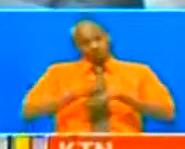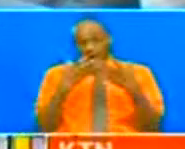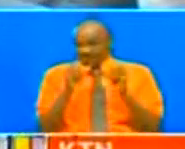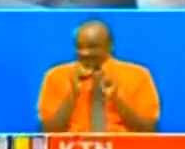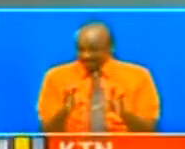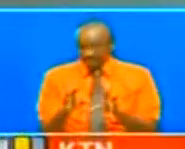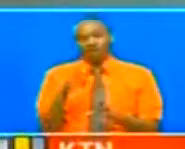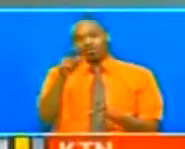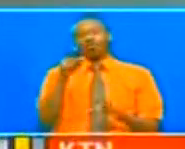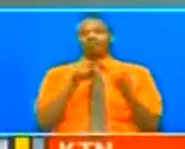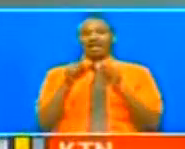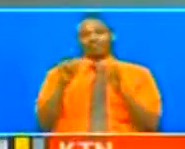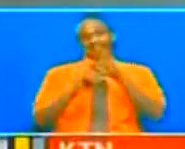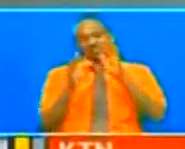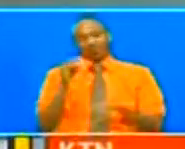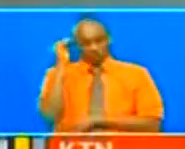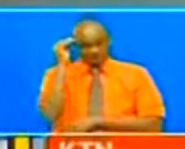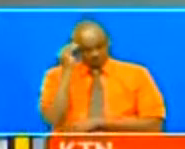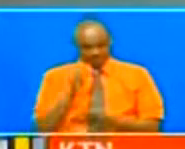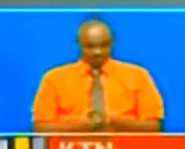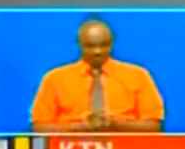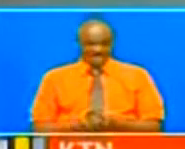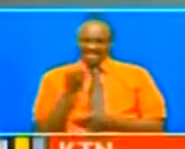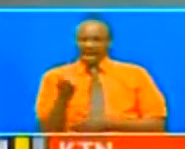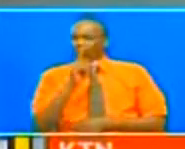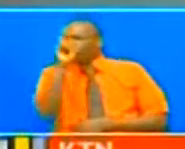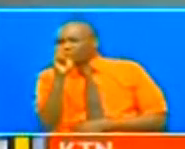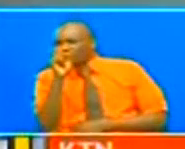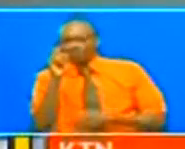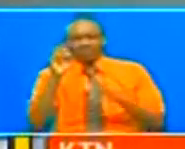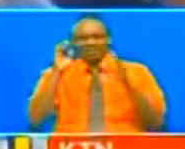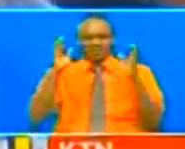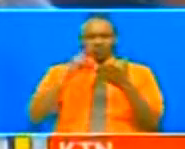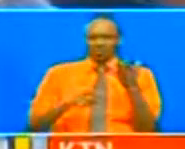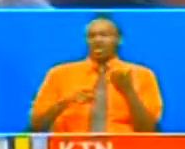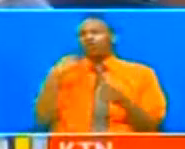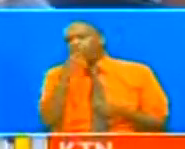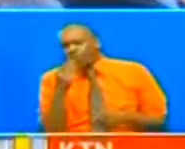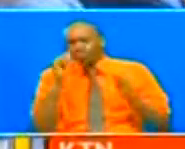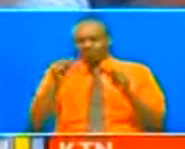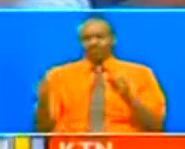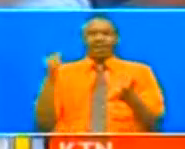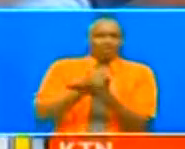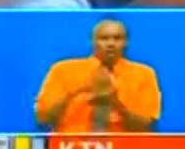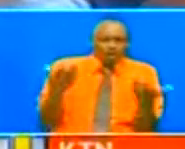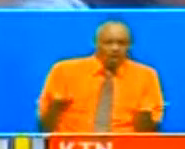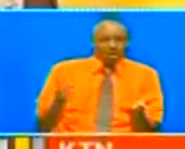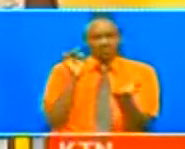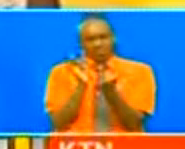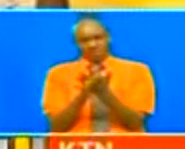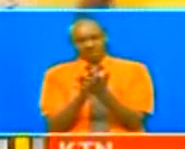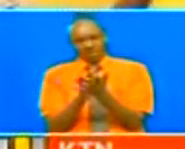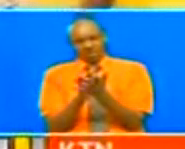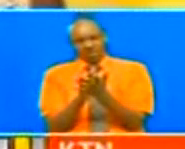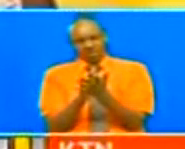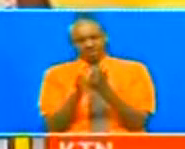wamlaumu Kaimenyi. Swali linalojitokeza ni nani ana mamlaka ya kuajiri na kuwafuta walimu wakuu, miungano